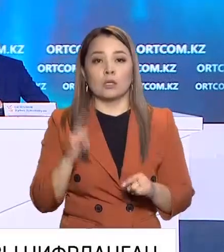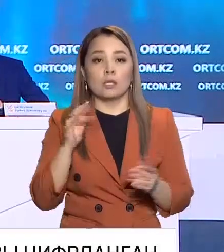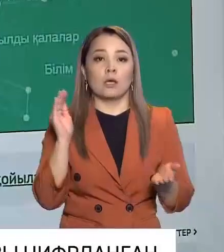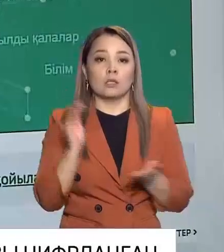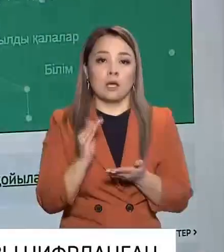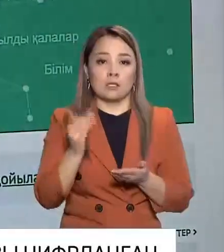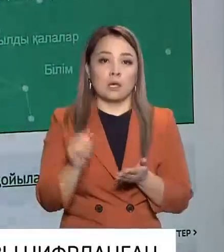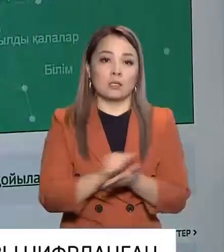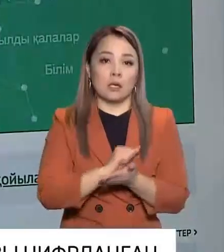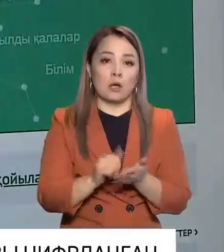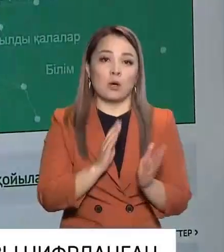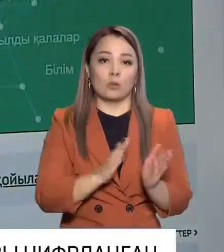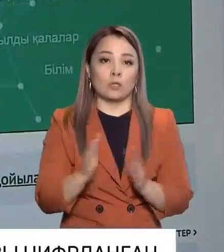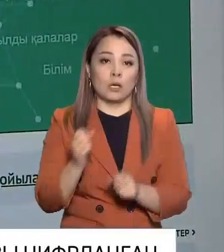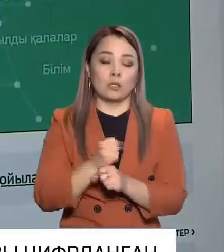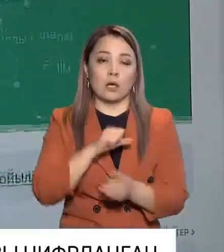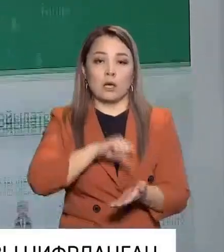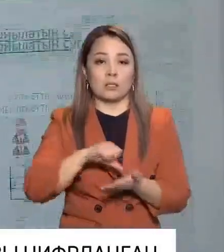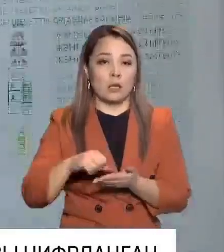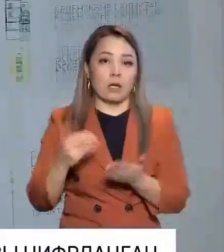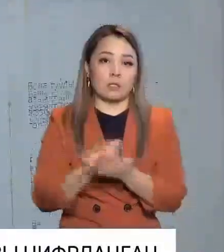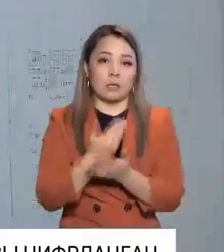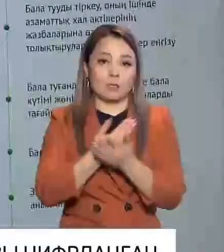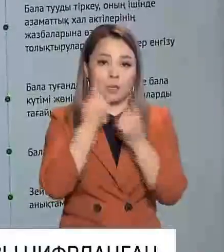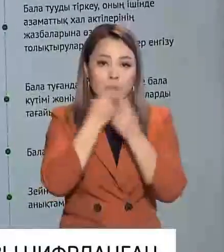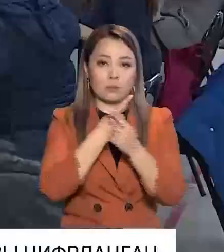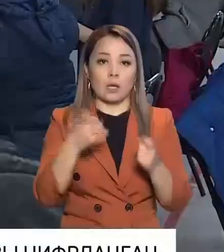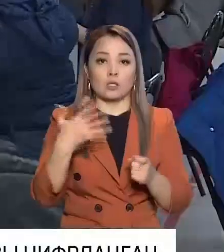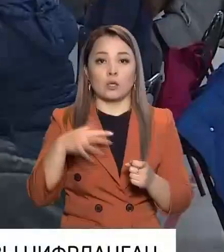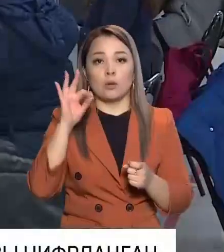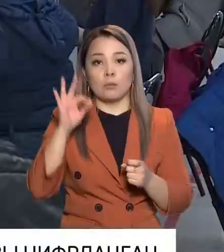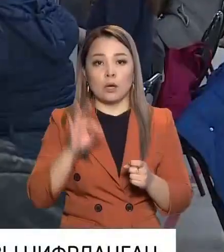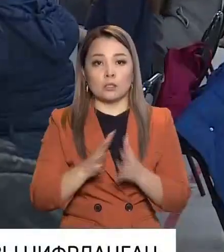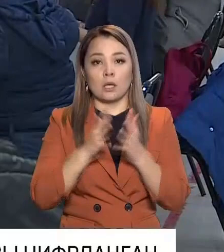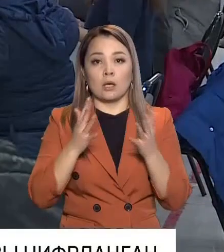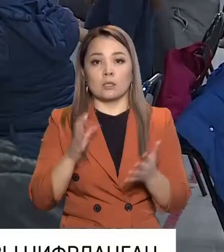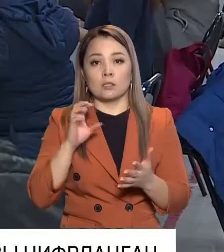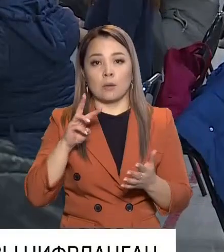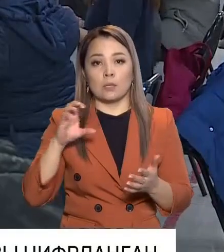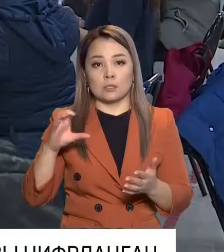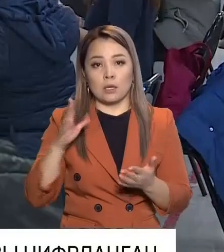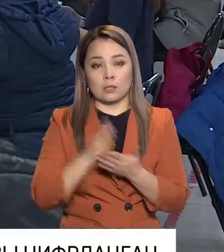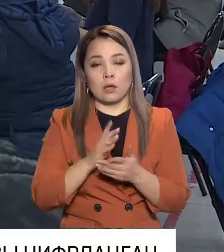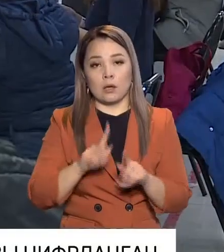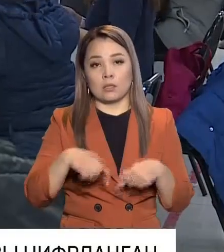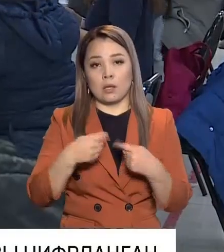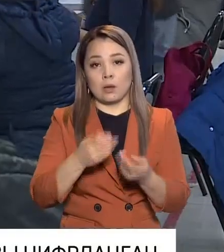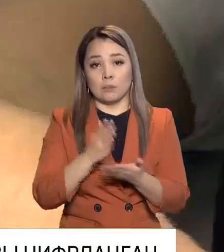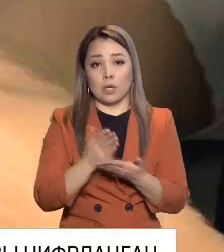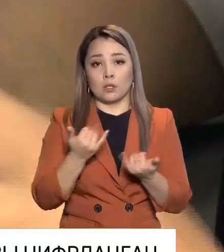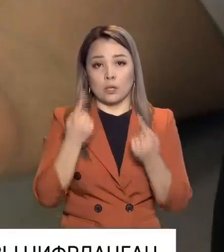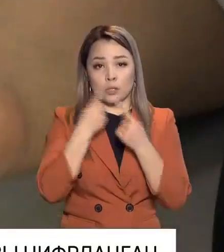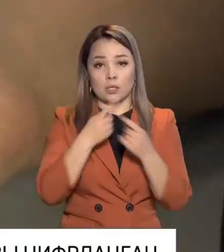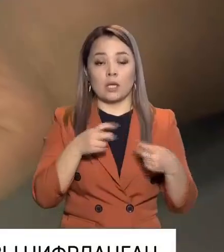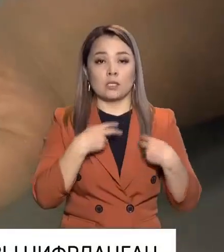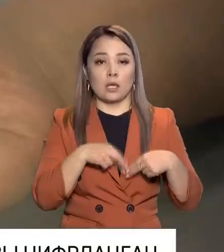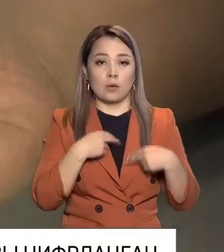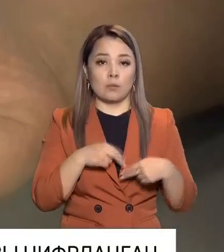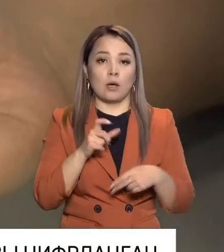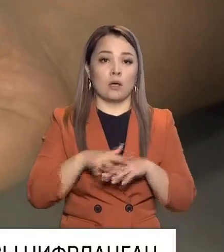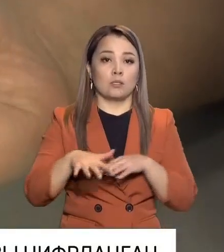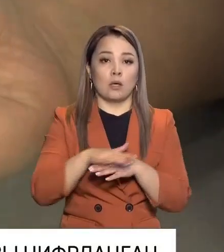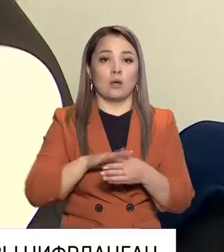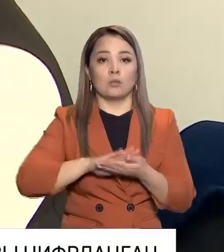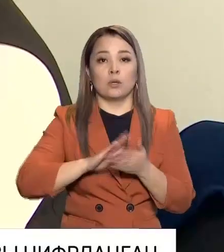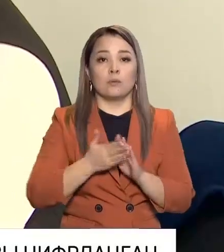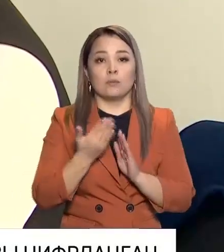сәбилердің құжаттарына қатысты мәліметтерді аналардың 50%-дан астамы СМС арқылы алған. Бұл жайында Еңбек және халықты